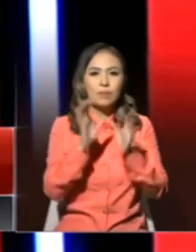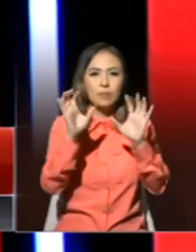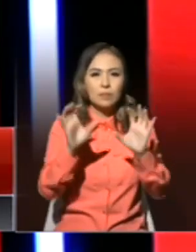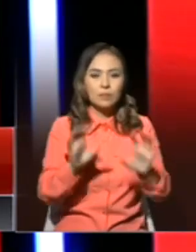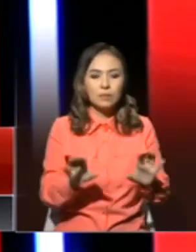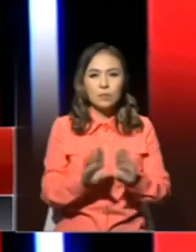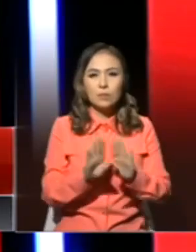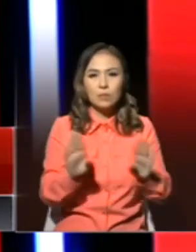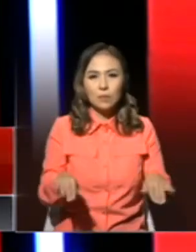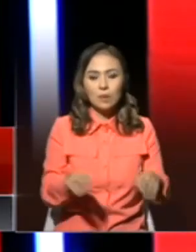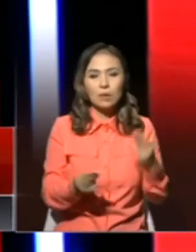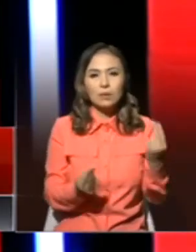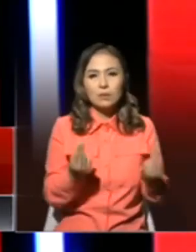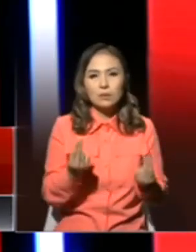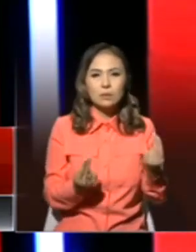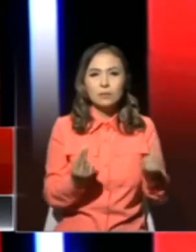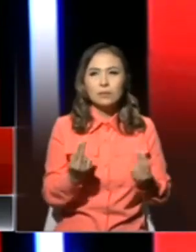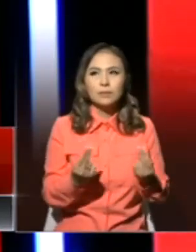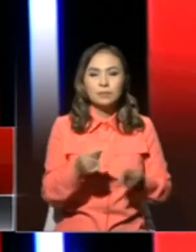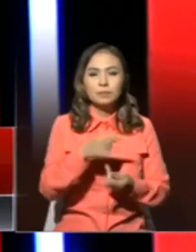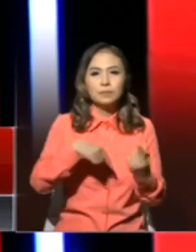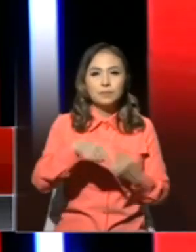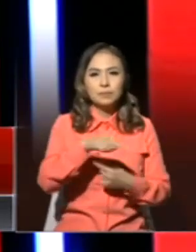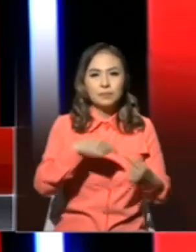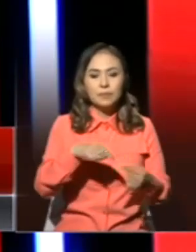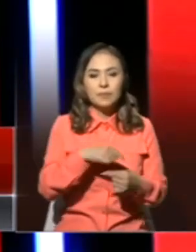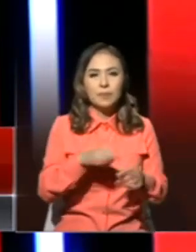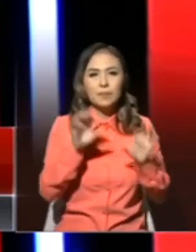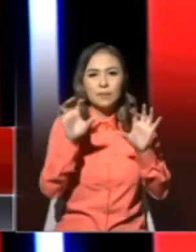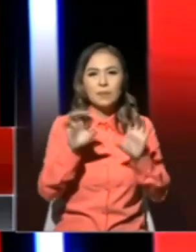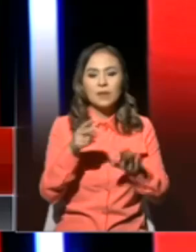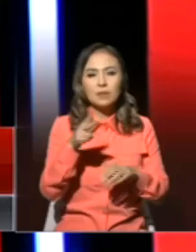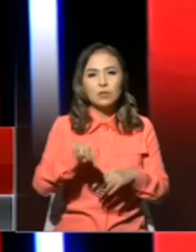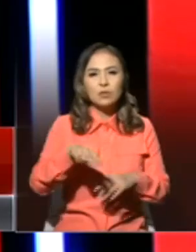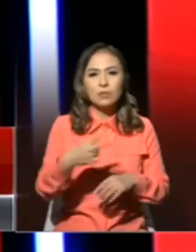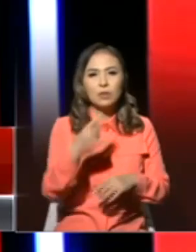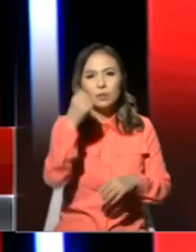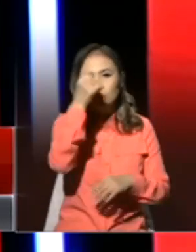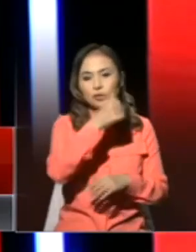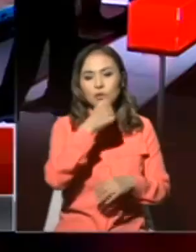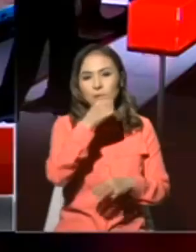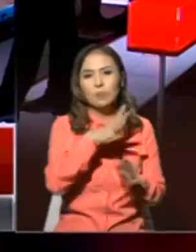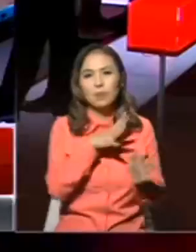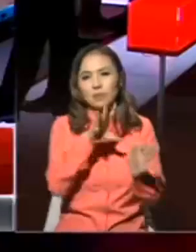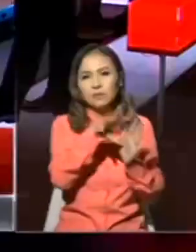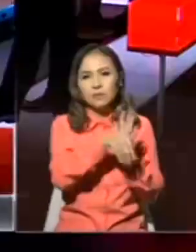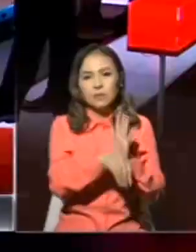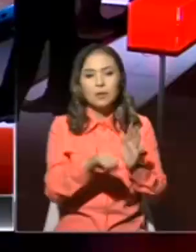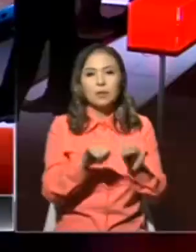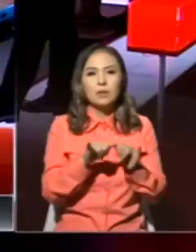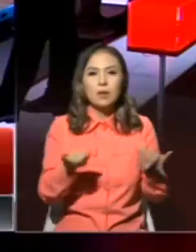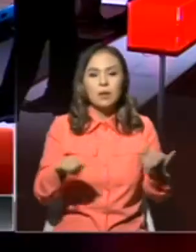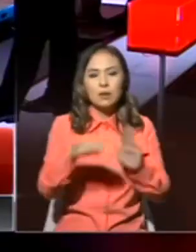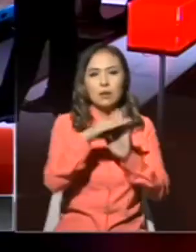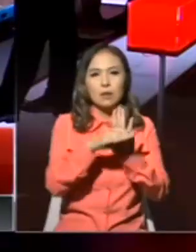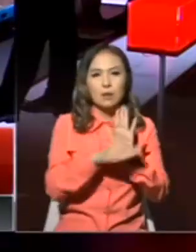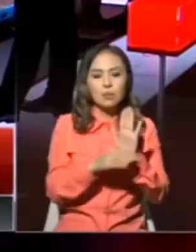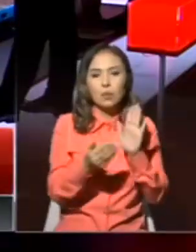тұрғысынан біз ойын бизнес туралы заңға 2020 жылы өзгеріс енгіздік. Дегенмен де оның таралымына және